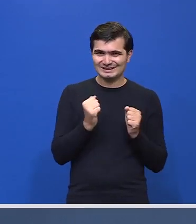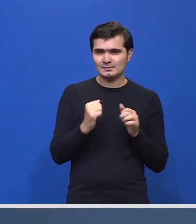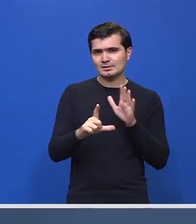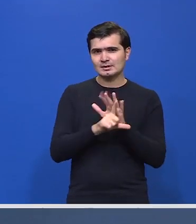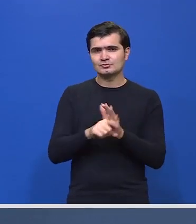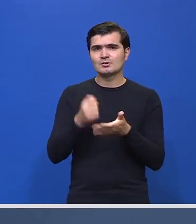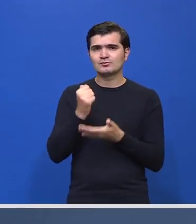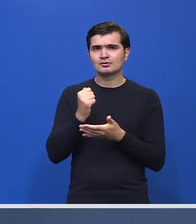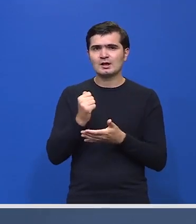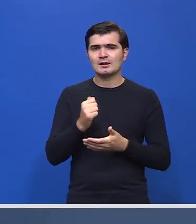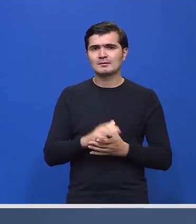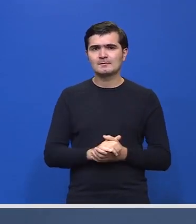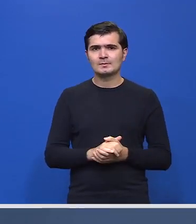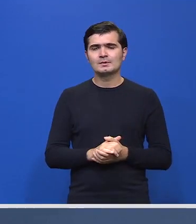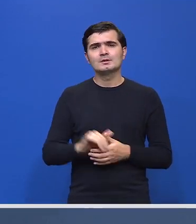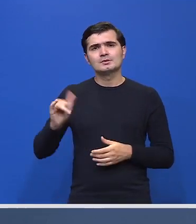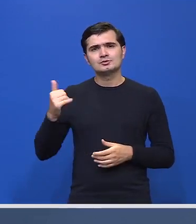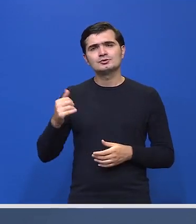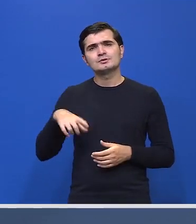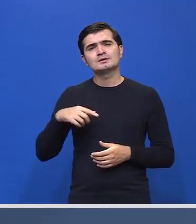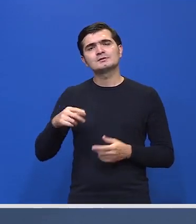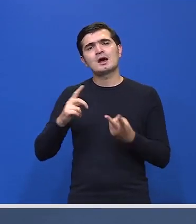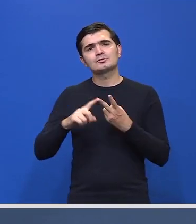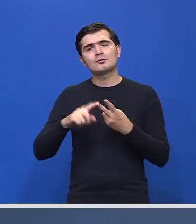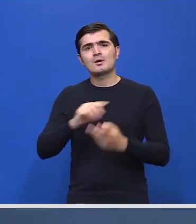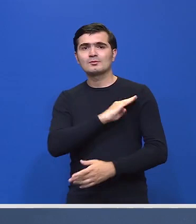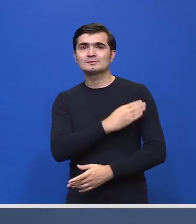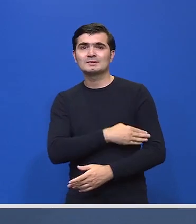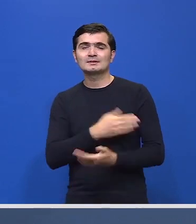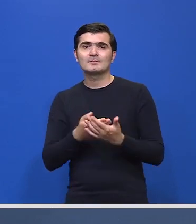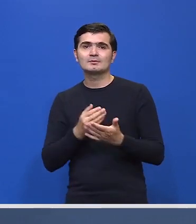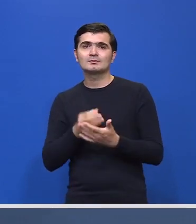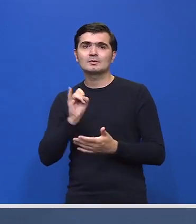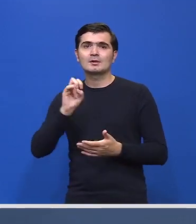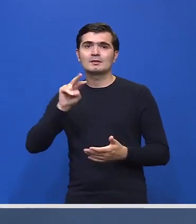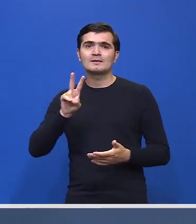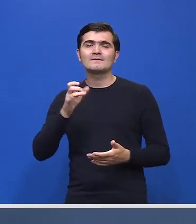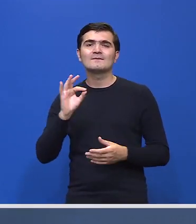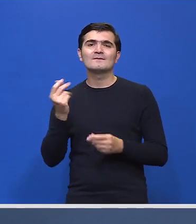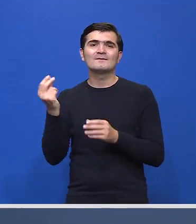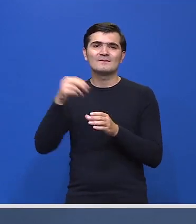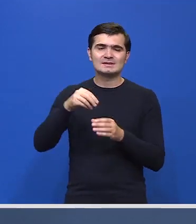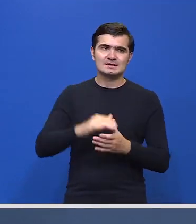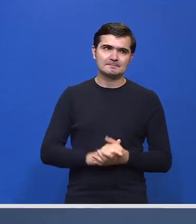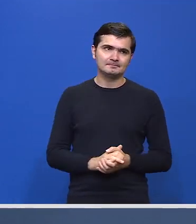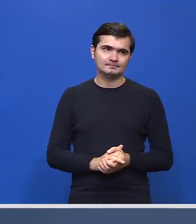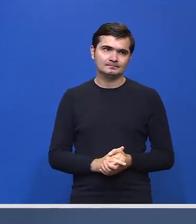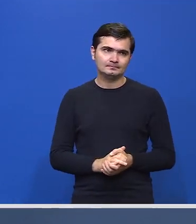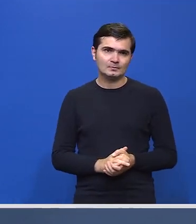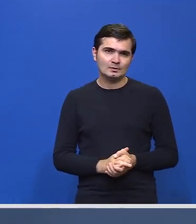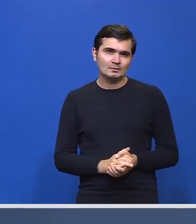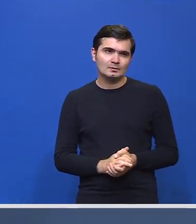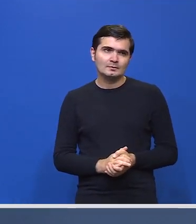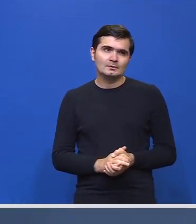legea bugetară anuală, și oportunitatea de a investi, subliniez acest lucru. Și o ultimă întrebare.